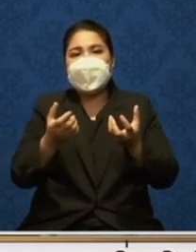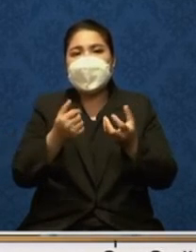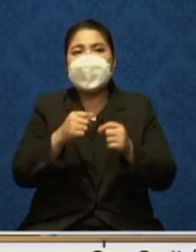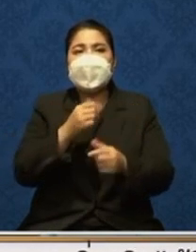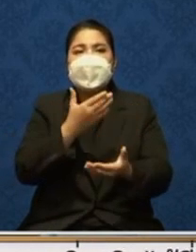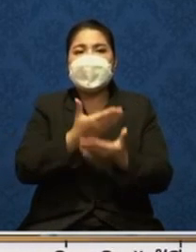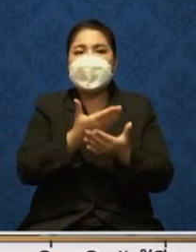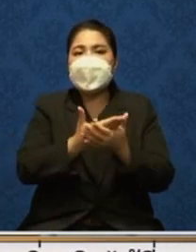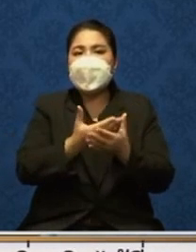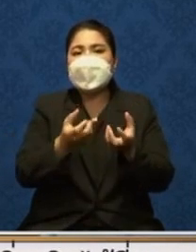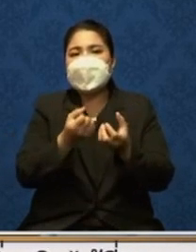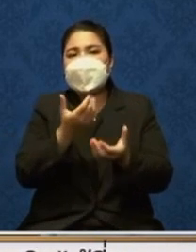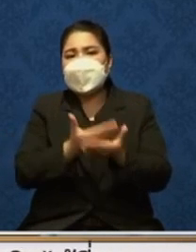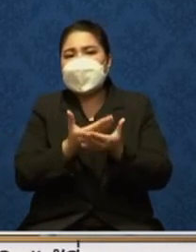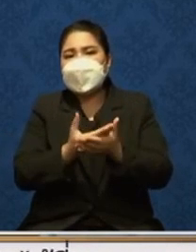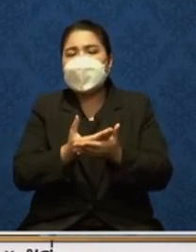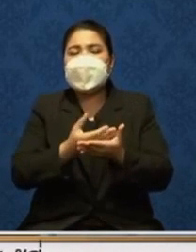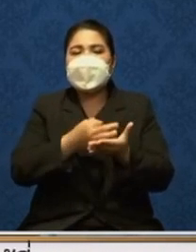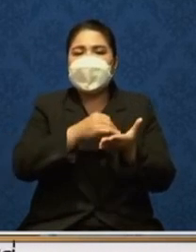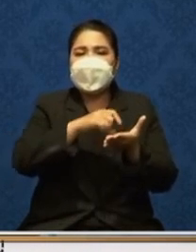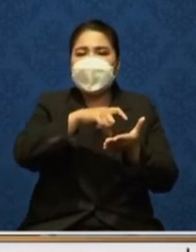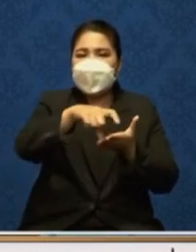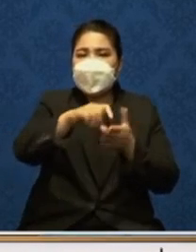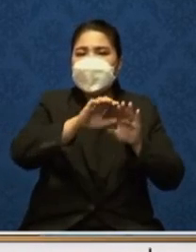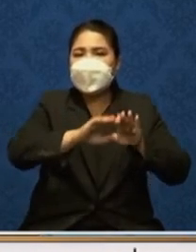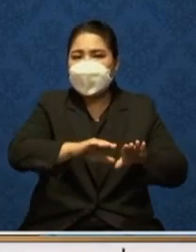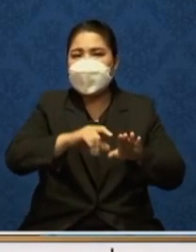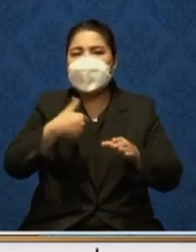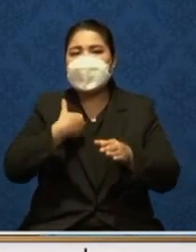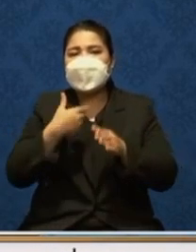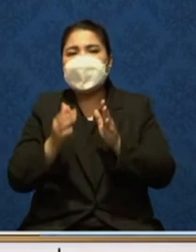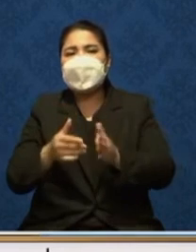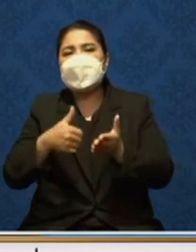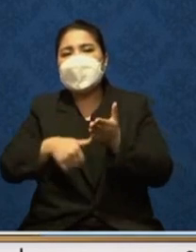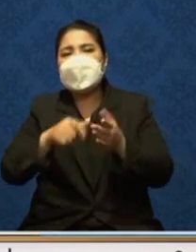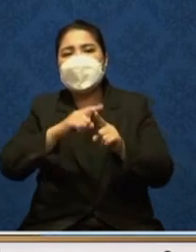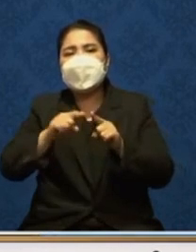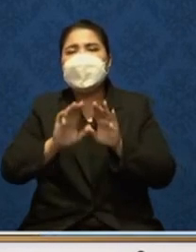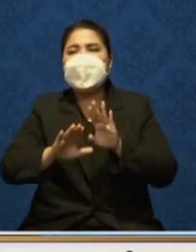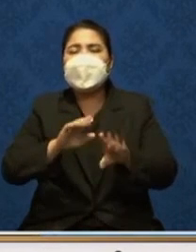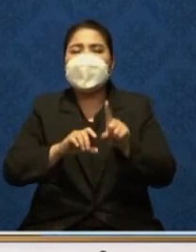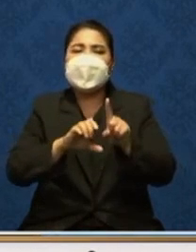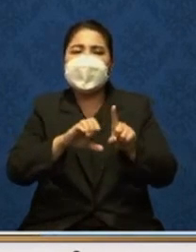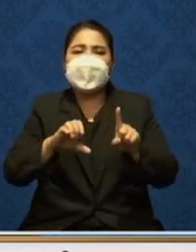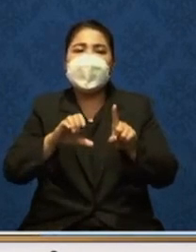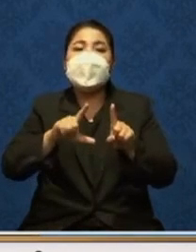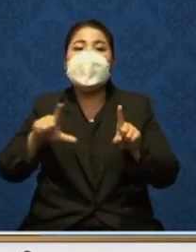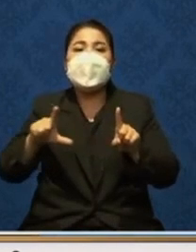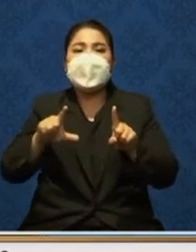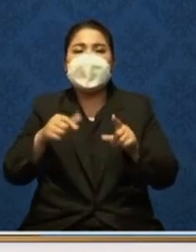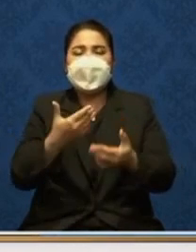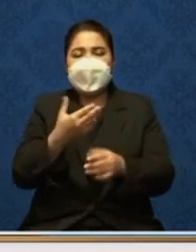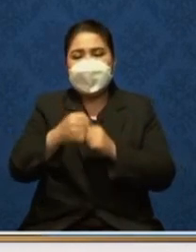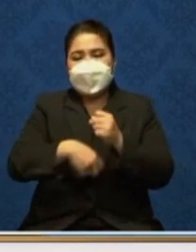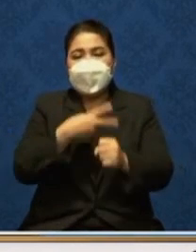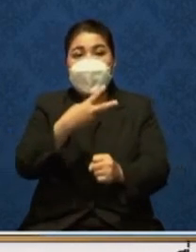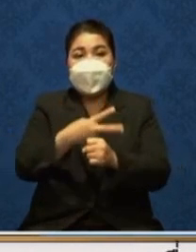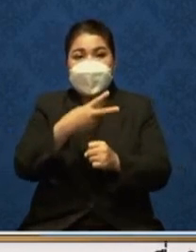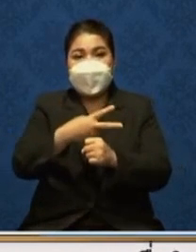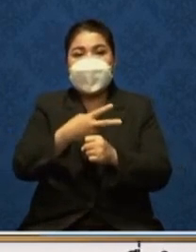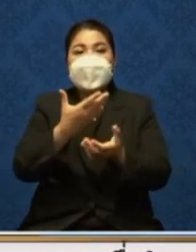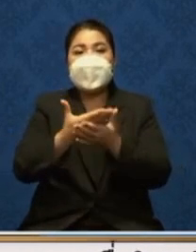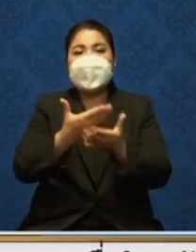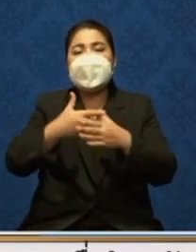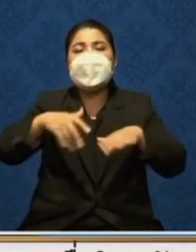ลองสูง เงินสดเงินถั่ก ลูก หนี การค้าก็เกื้ 100 ล้านครับหุสScottสุของห้หนส่น